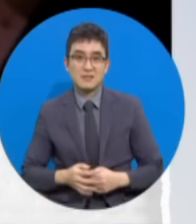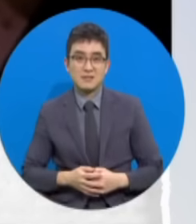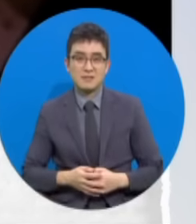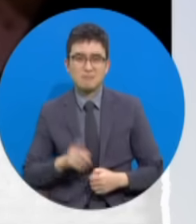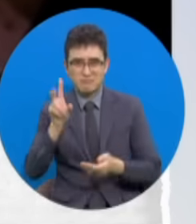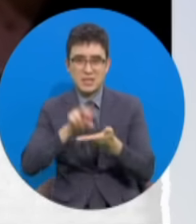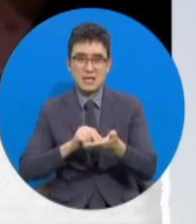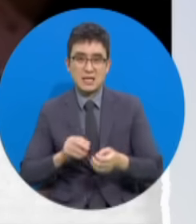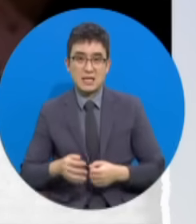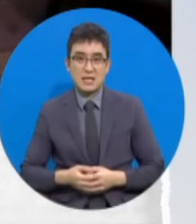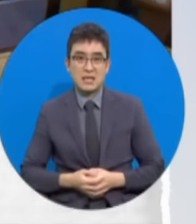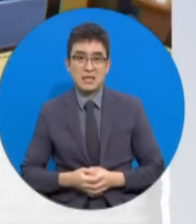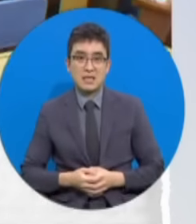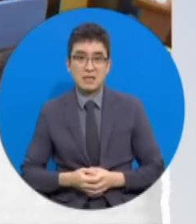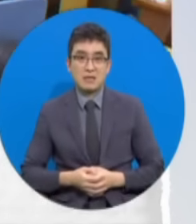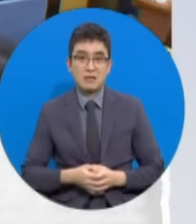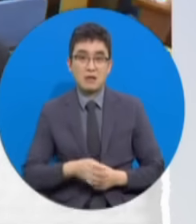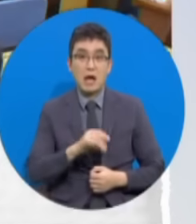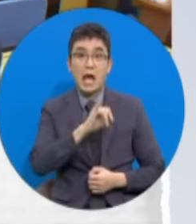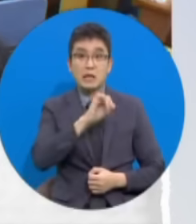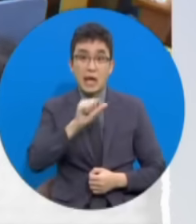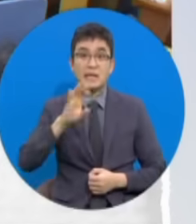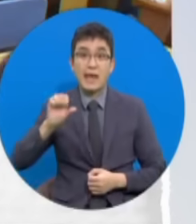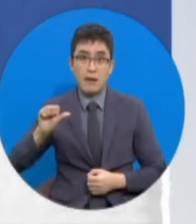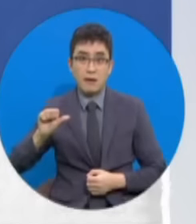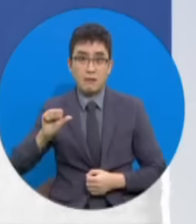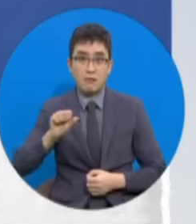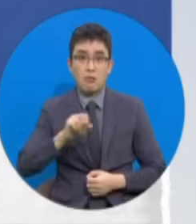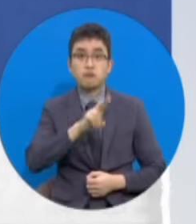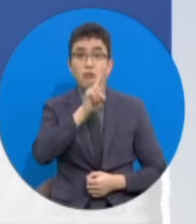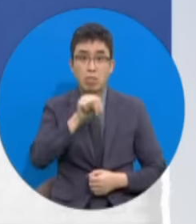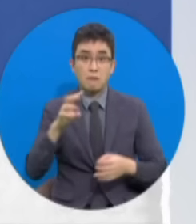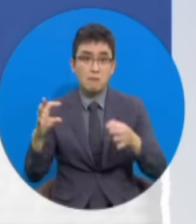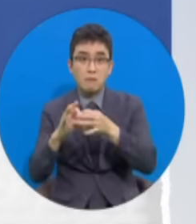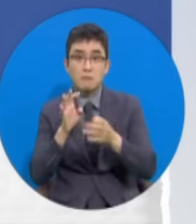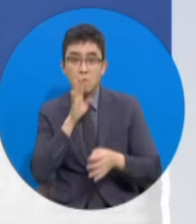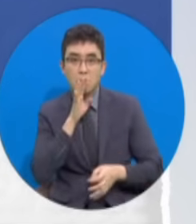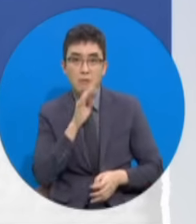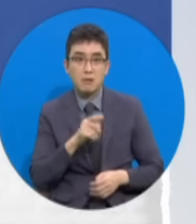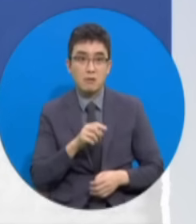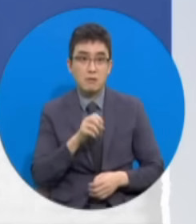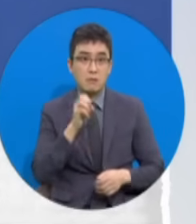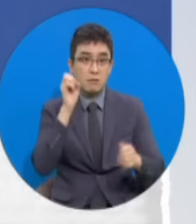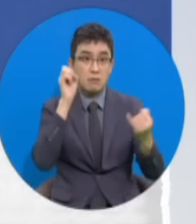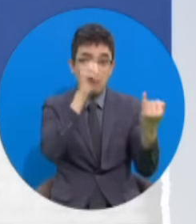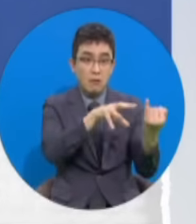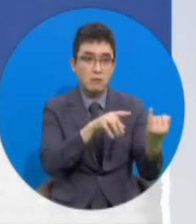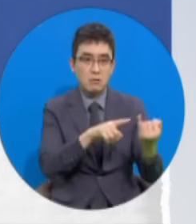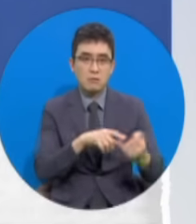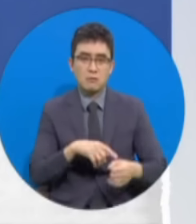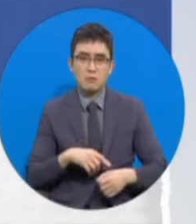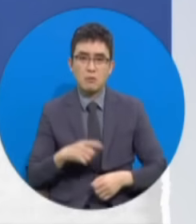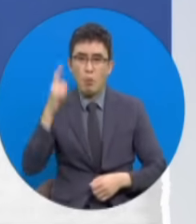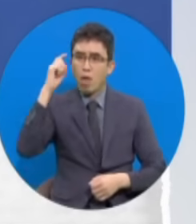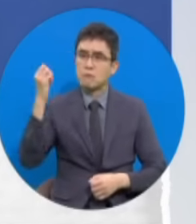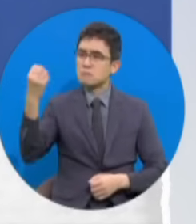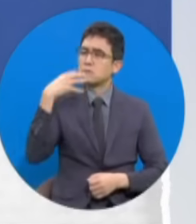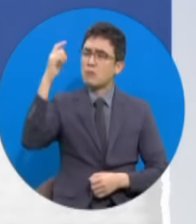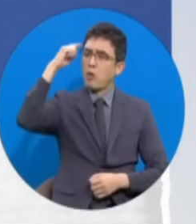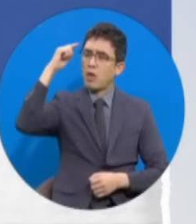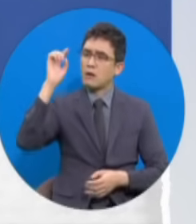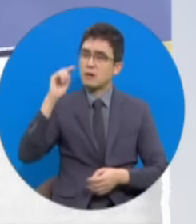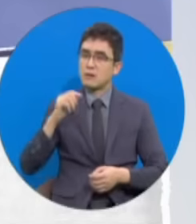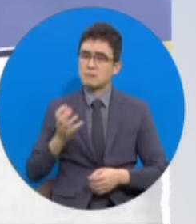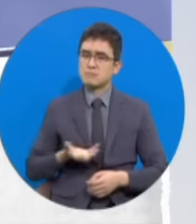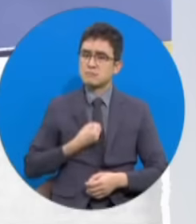나서 이거 유엔 산하기구 맞는데 라고 얘기를 하니 아 왜 그런 거 갖고 얘기해요. 지금 해야 될 게 얼마나 많은데 엉뚱한 방식으로 말을